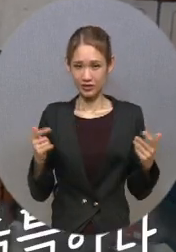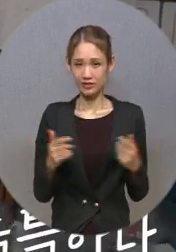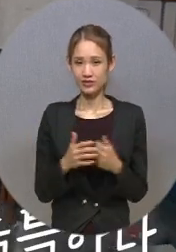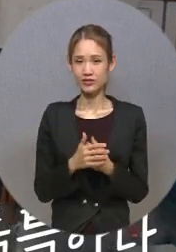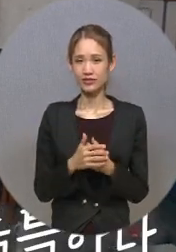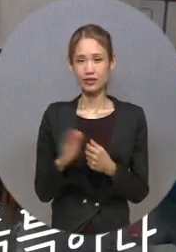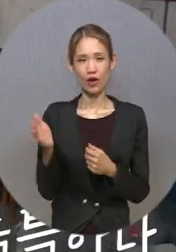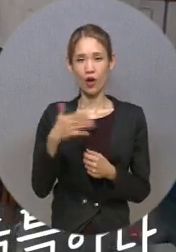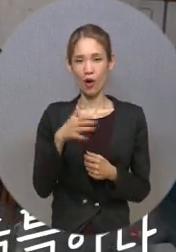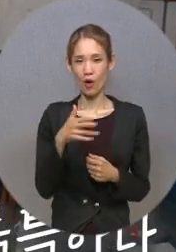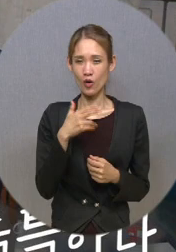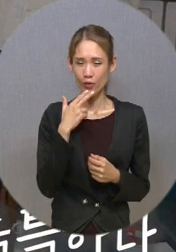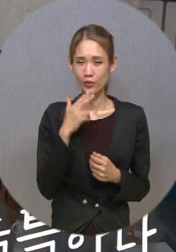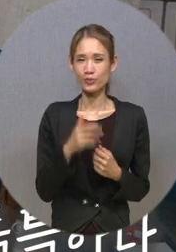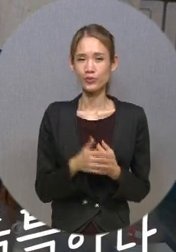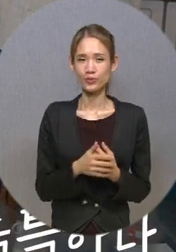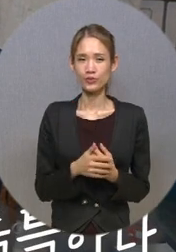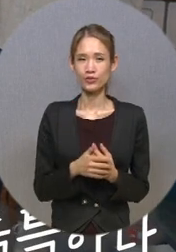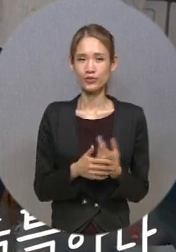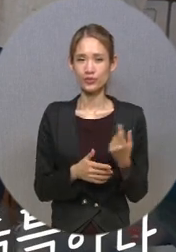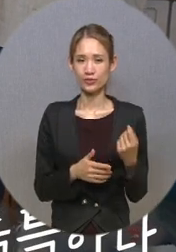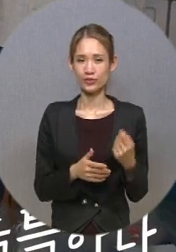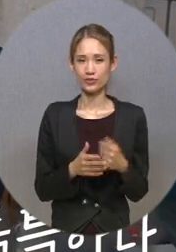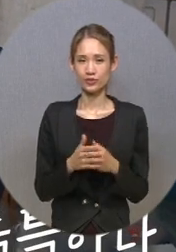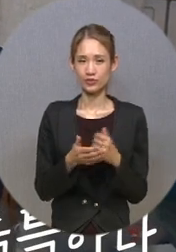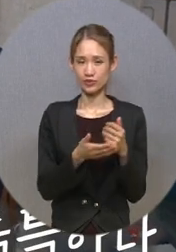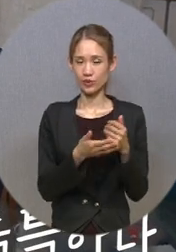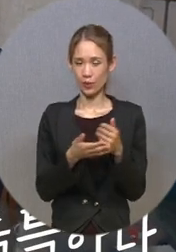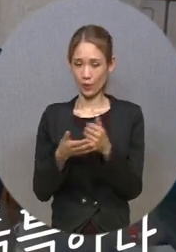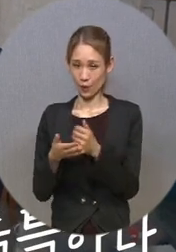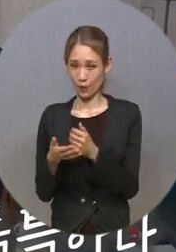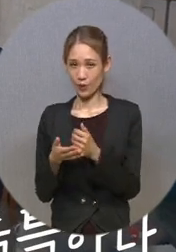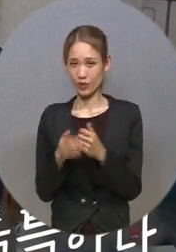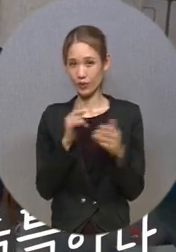안 들어가 있잖아요. 아~ 네, 그래서 손님들이